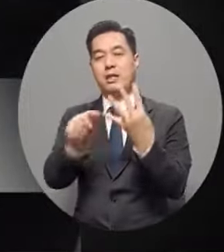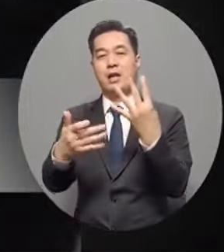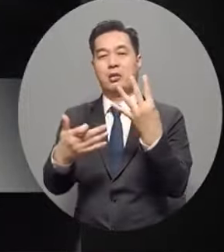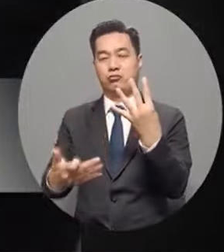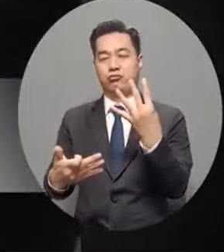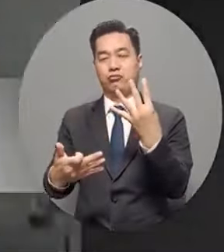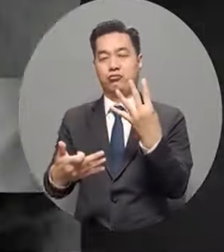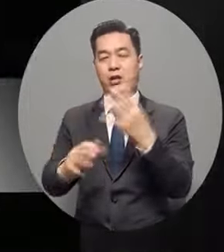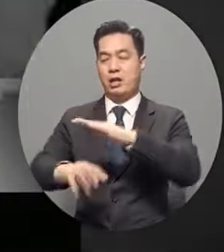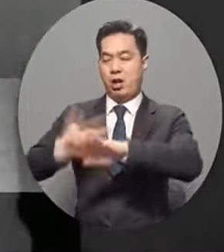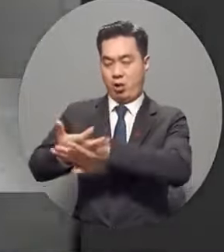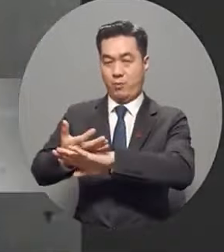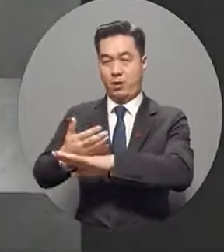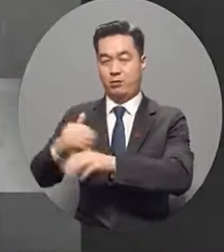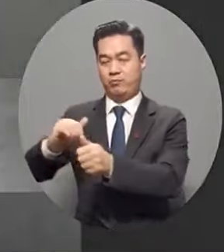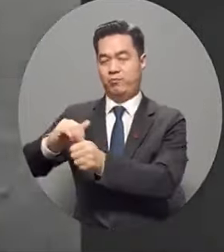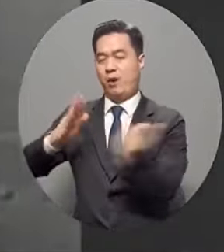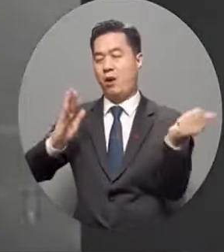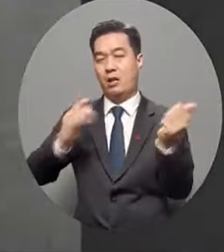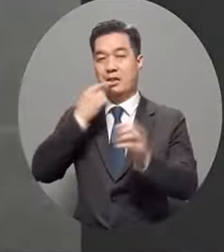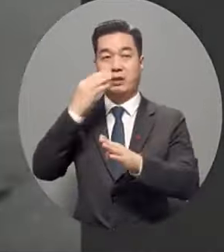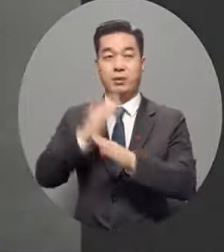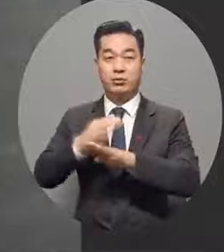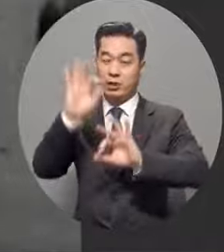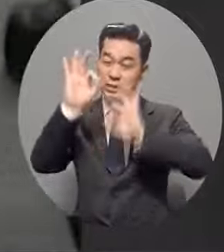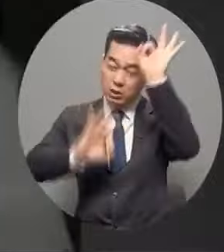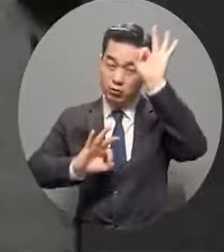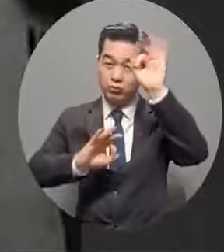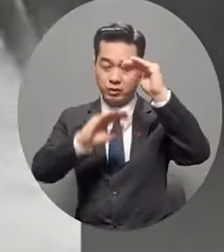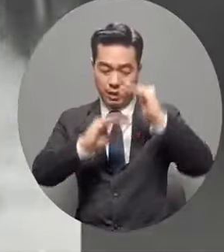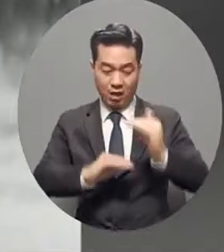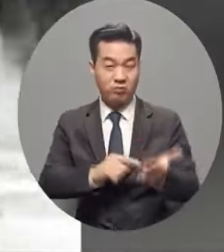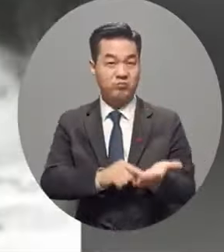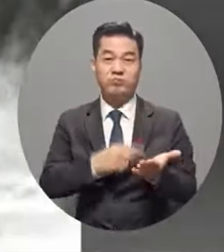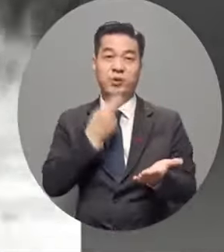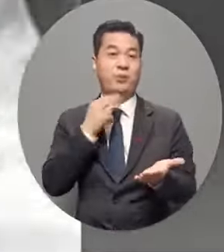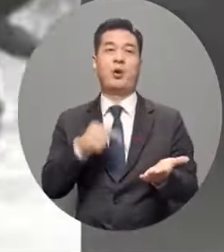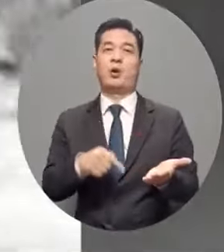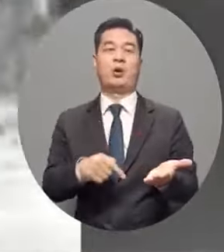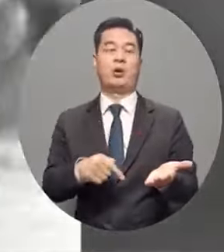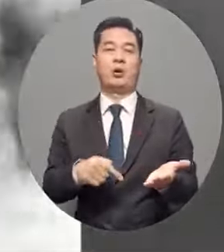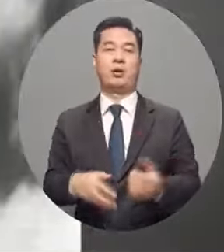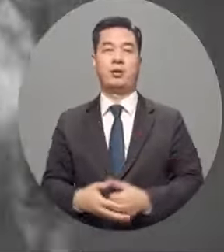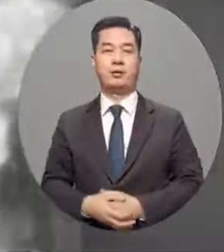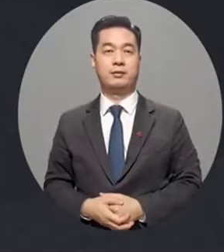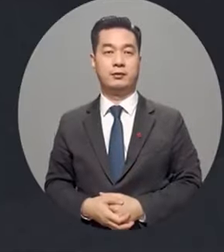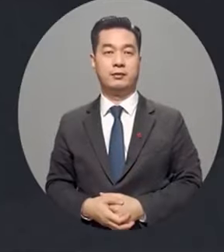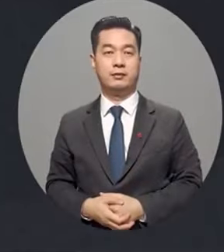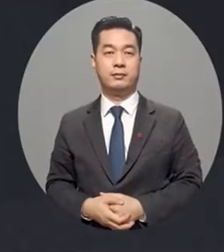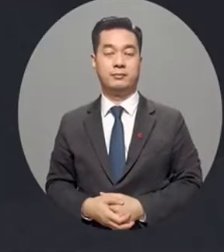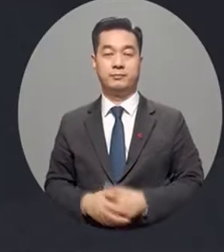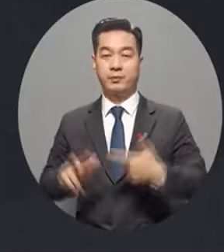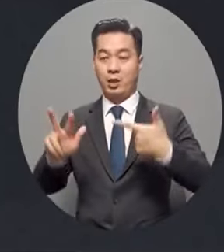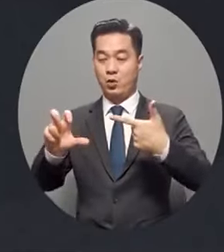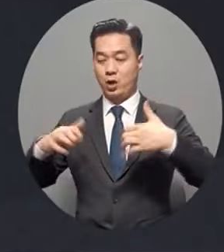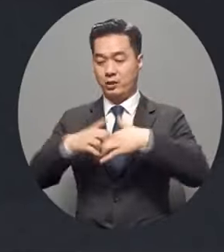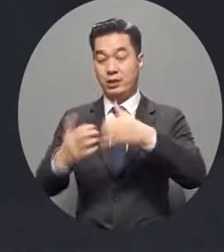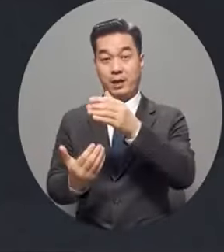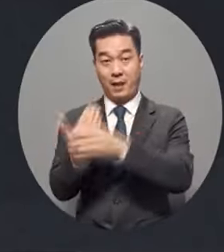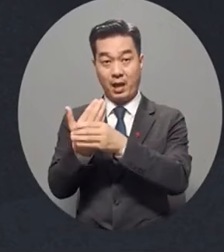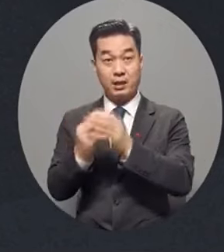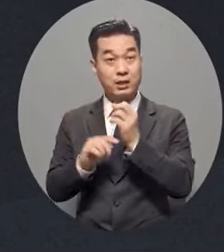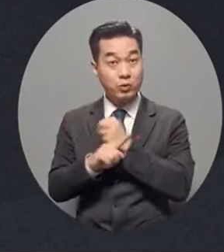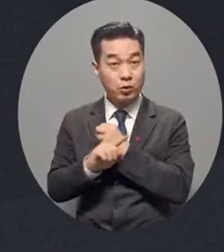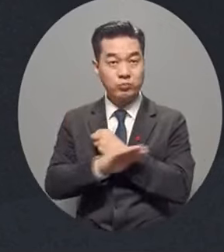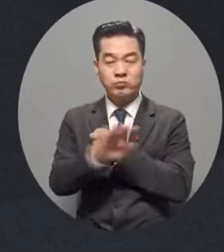쫓겨나며 민주주의 역사에 오점을 남긴 과오는 전혀 언급하지 않습니다. 6.25 전쟁이 일어난 한 원인으로